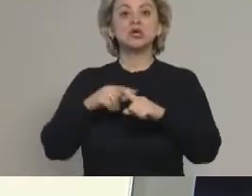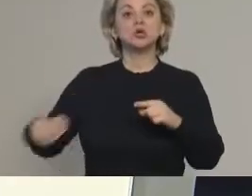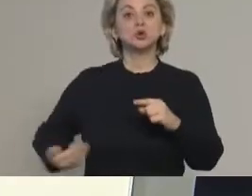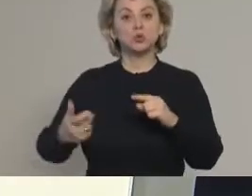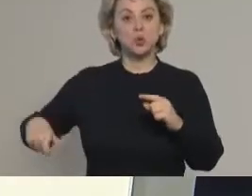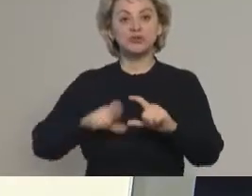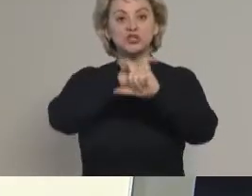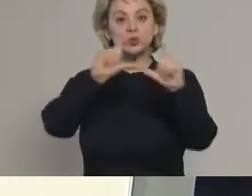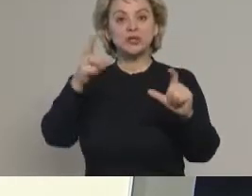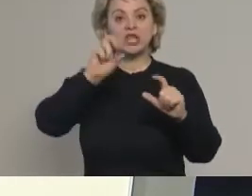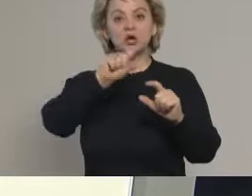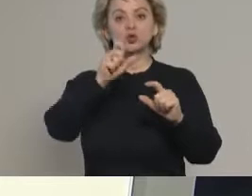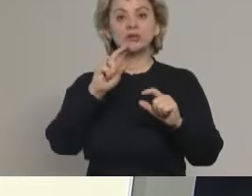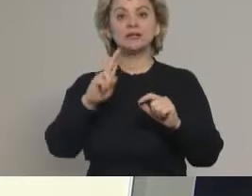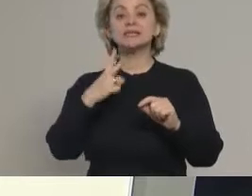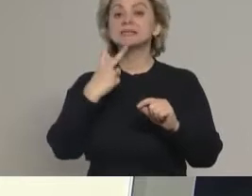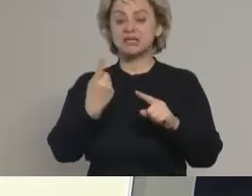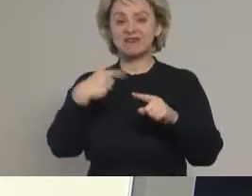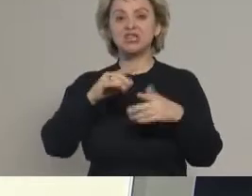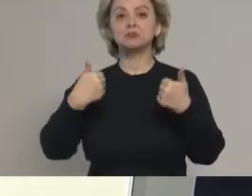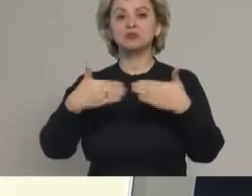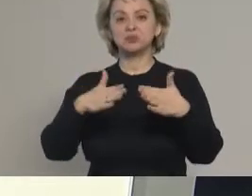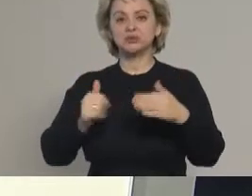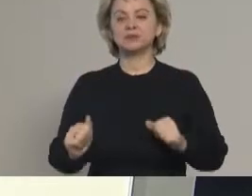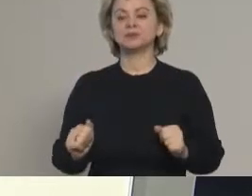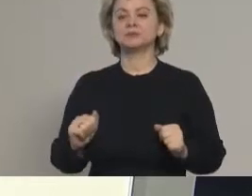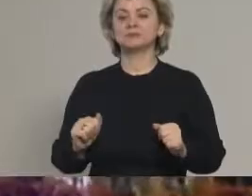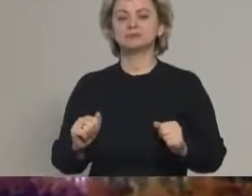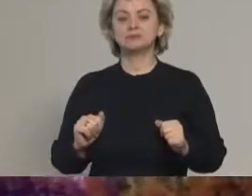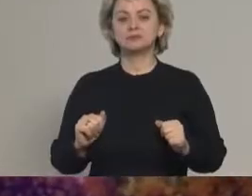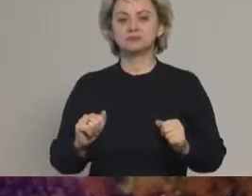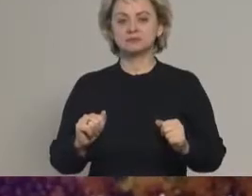Здравствуйте, это новости на Дону, в студии Дарья Шулик. Смотрите в этом выпуске.